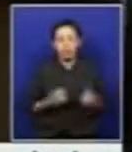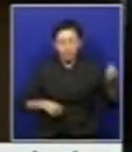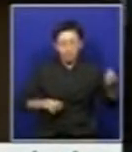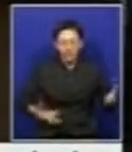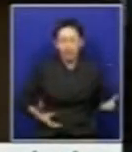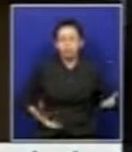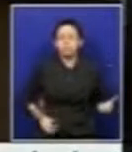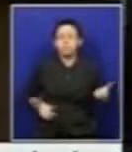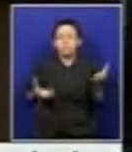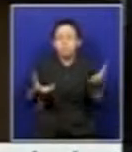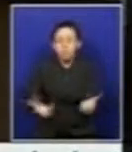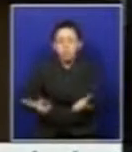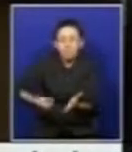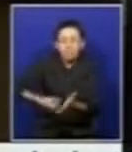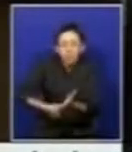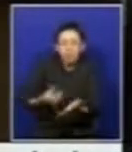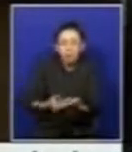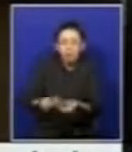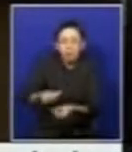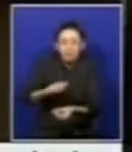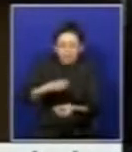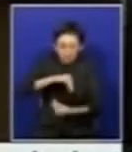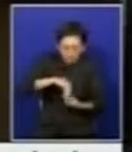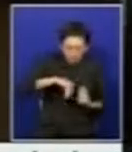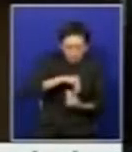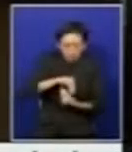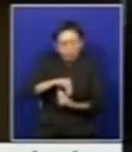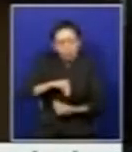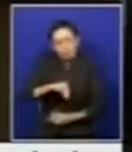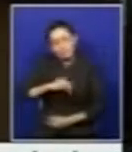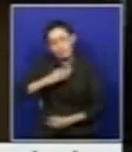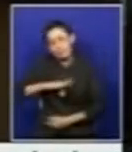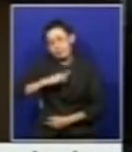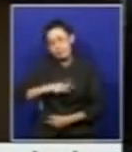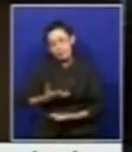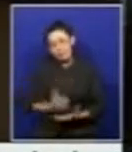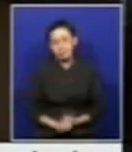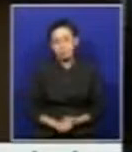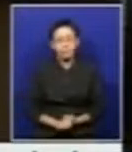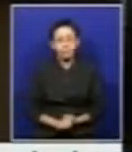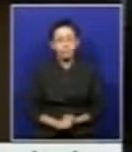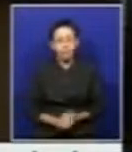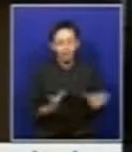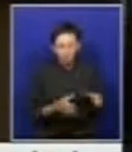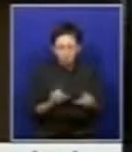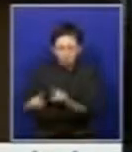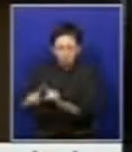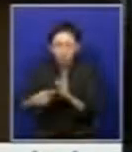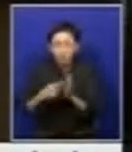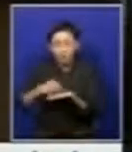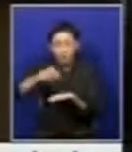นำครับโหดร้ายไหมครับท่านท่านครับหลายกลุ่มครับท่านท่านกลุ่มนักศึกษ